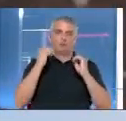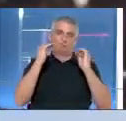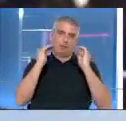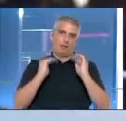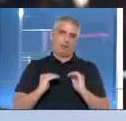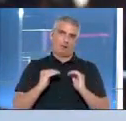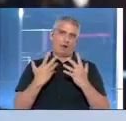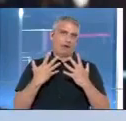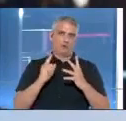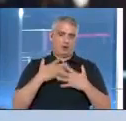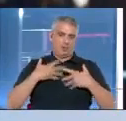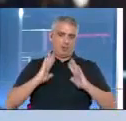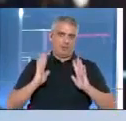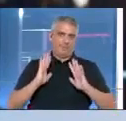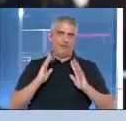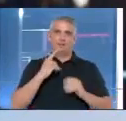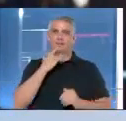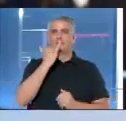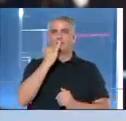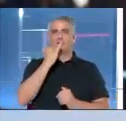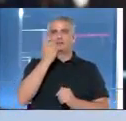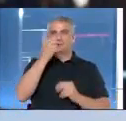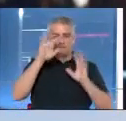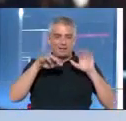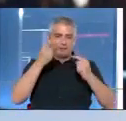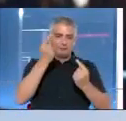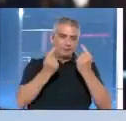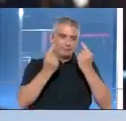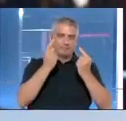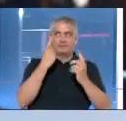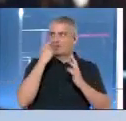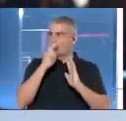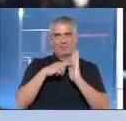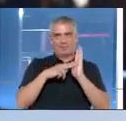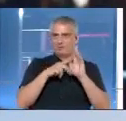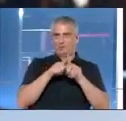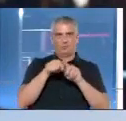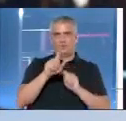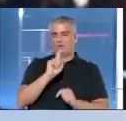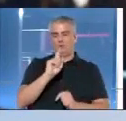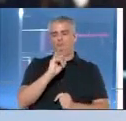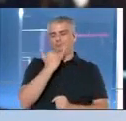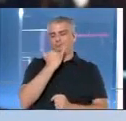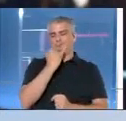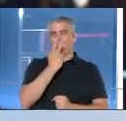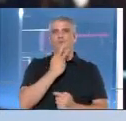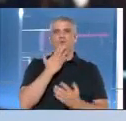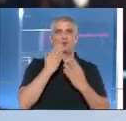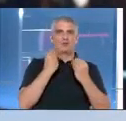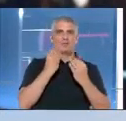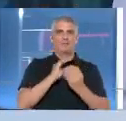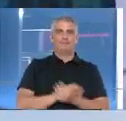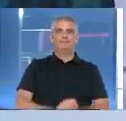יחסית, אז לא צריך להיבהל מדי. נכון, קצת גשם פה ושם. תמונות כאלה כאן אצלנו. נכון. יו, תודה. סודרי, תודה רבה. תודה רבה לכם, ערב טוב. ועכשיו לתחיל.